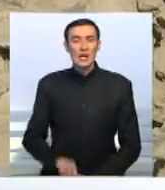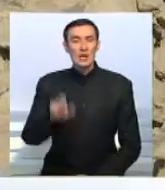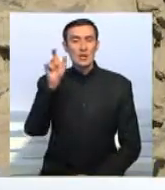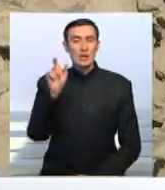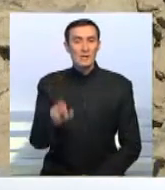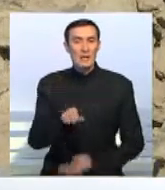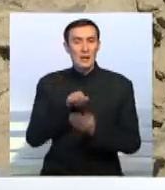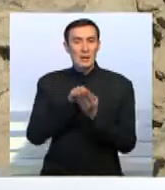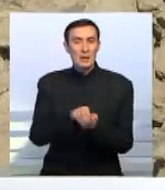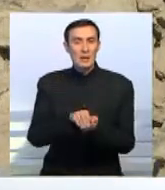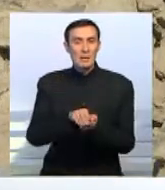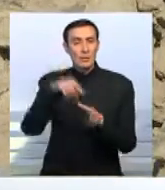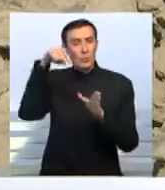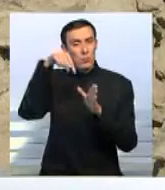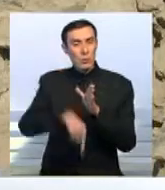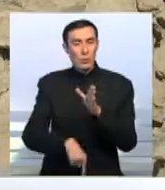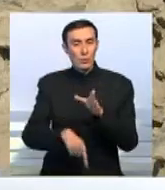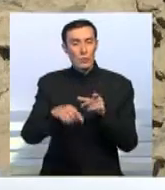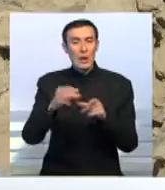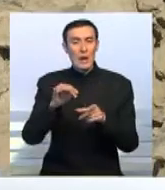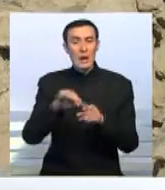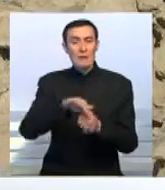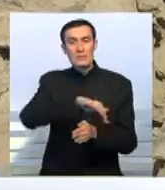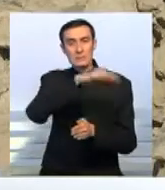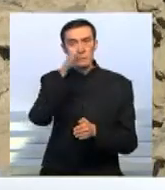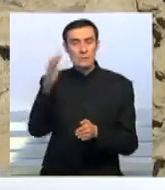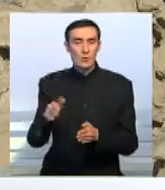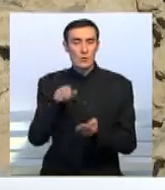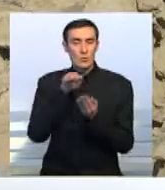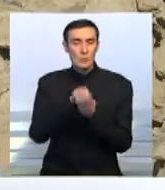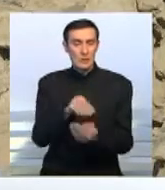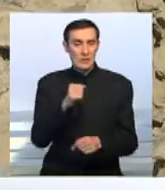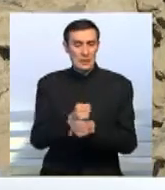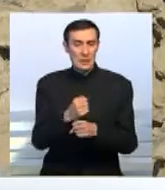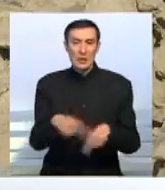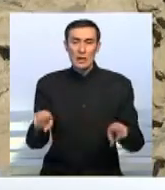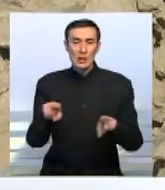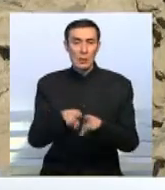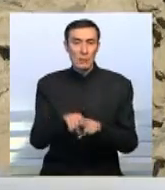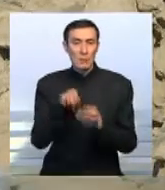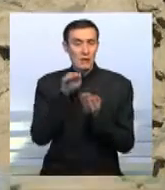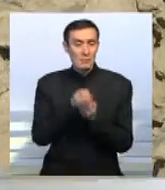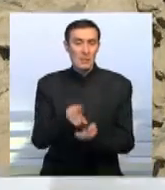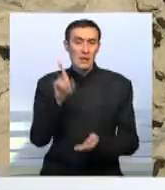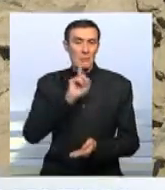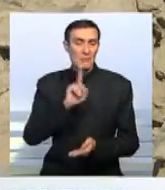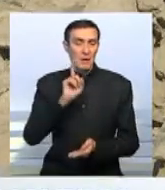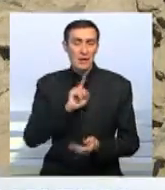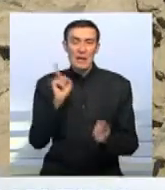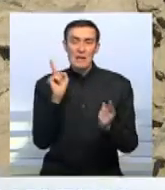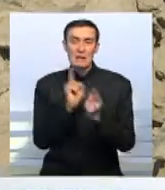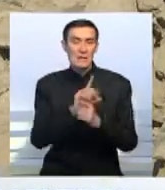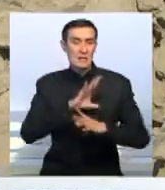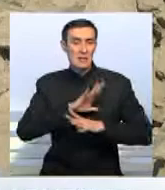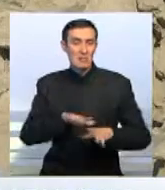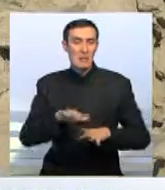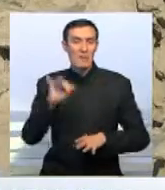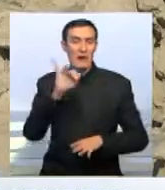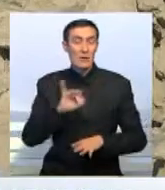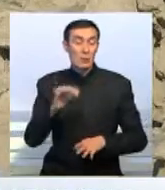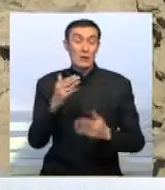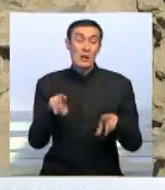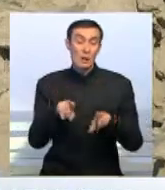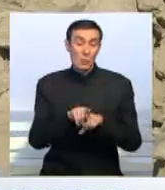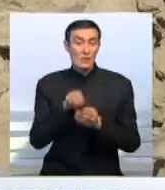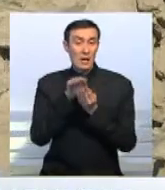Человека хоронили в глубокую яму, а завершал могильник высокий купол. Такого вида погребения пока что не встречалось в археологии. По крайней